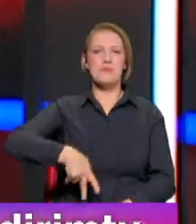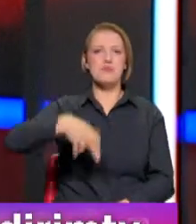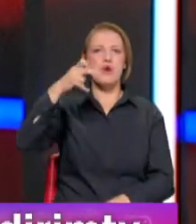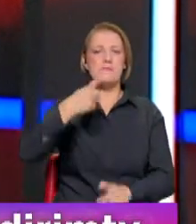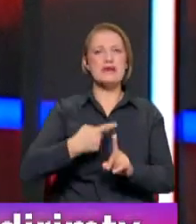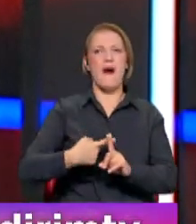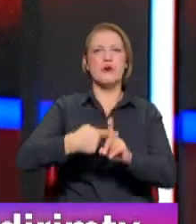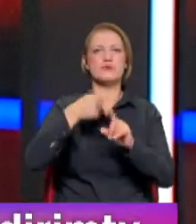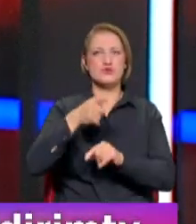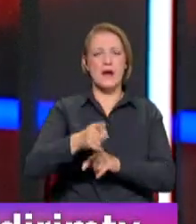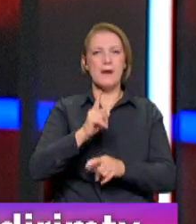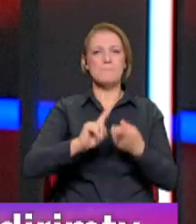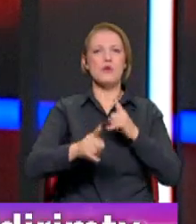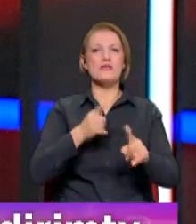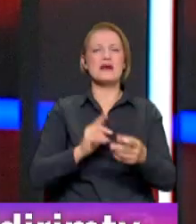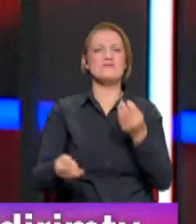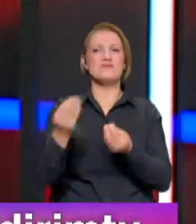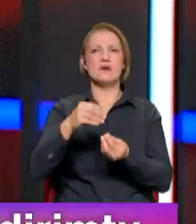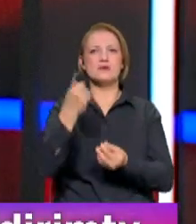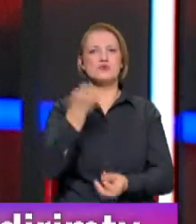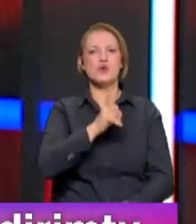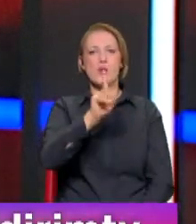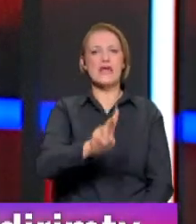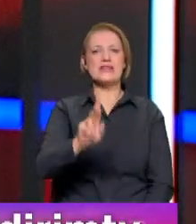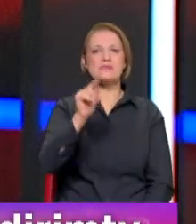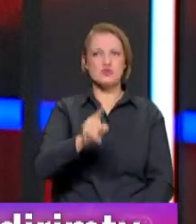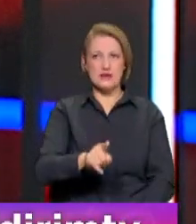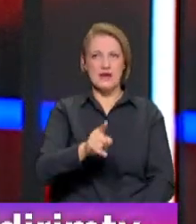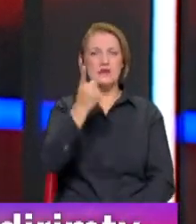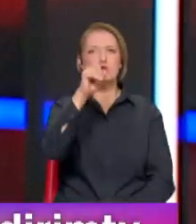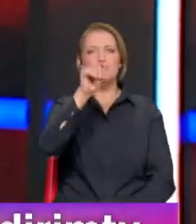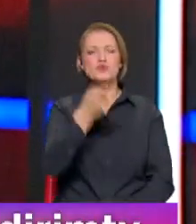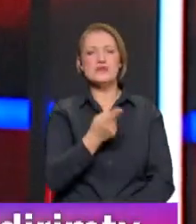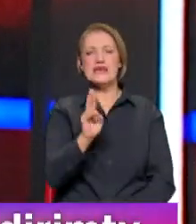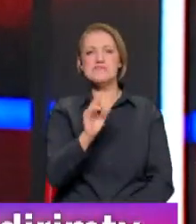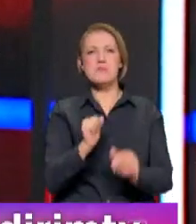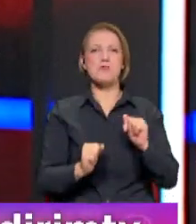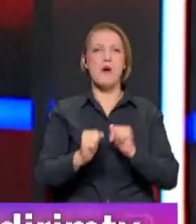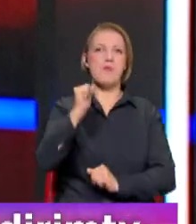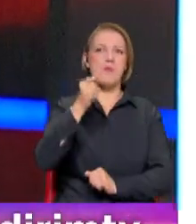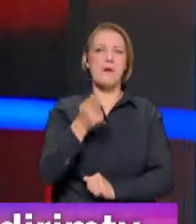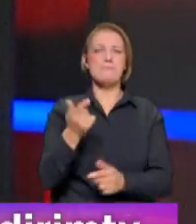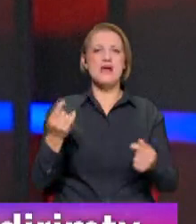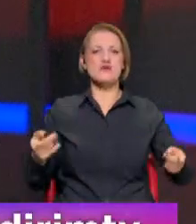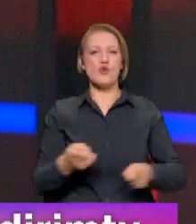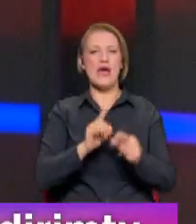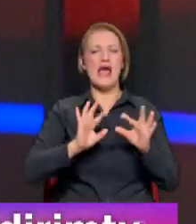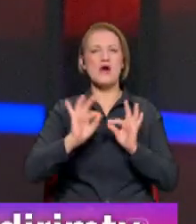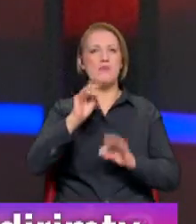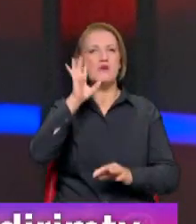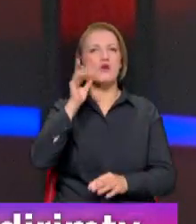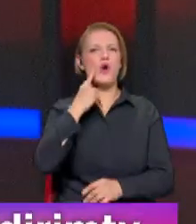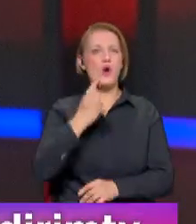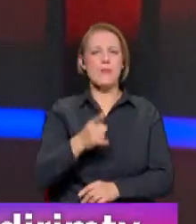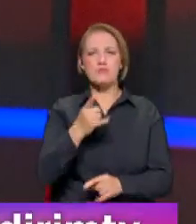bir artışla politika faizi %17,5'tan %25'e yükseldi. Pek çok ekonomiste göre bu